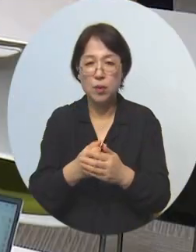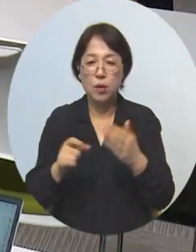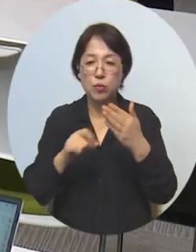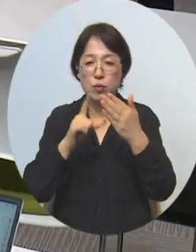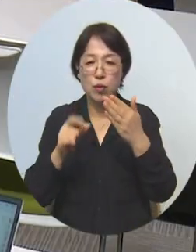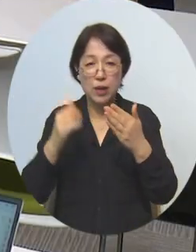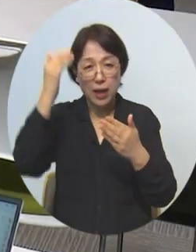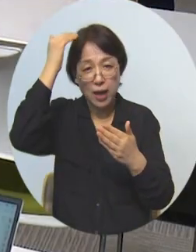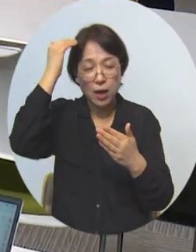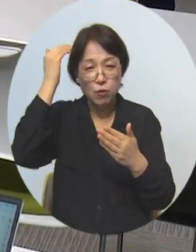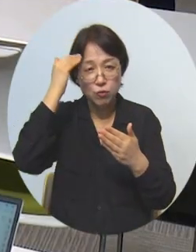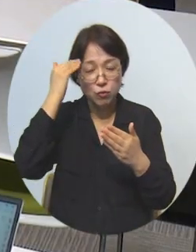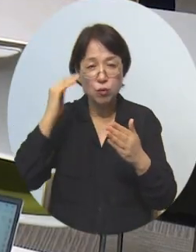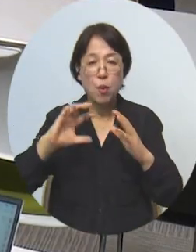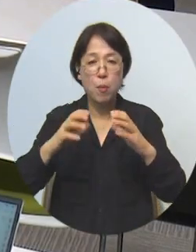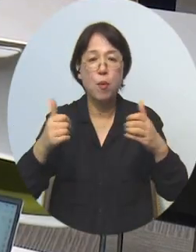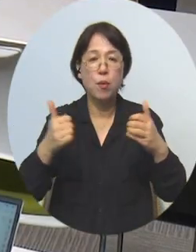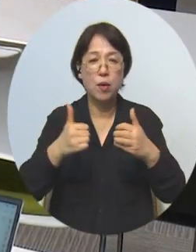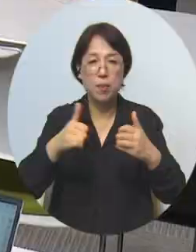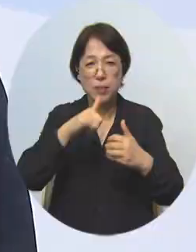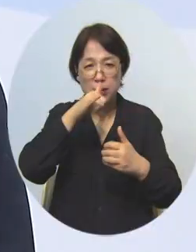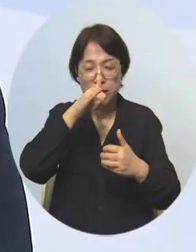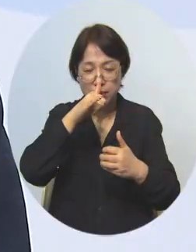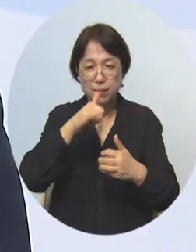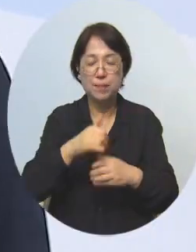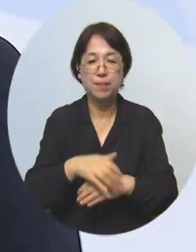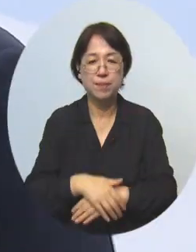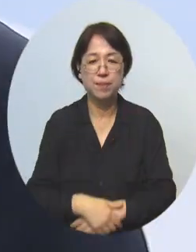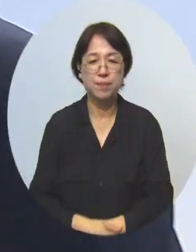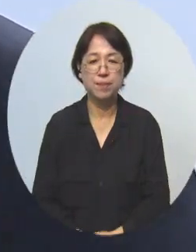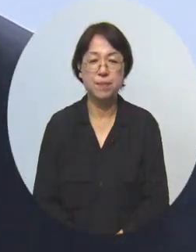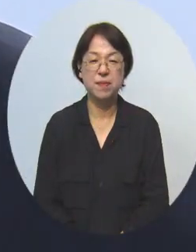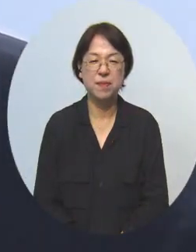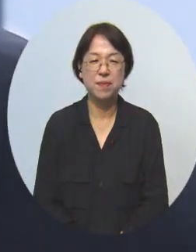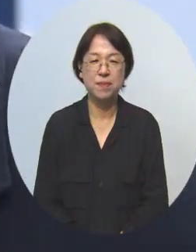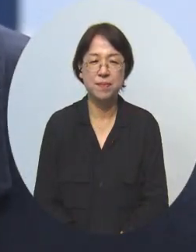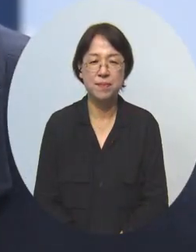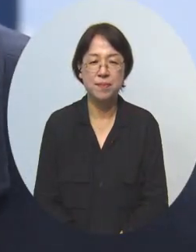등 후속 조치에 속도를 낼 계획입니다. KTV 김민아입니다.